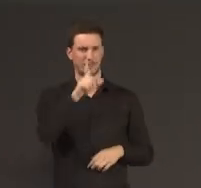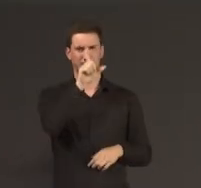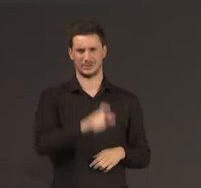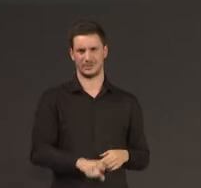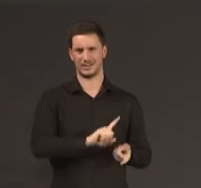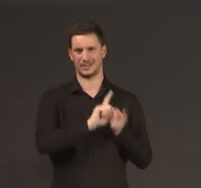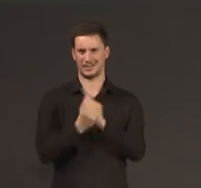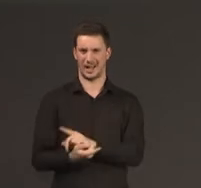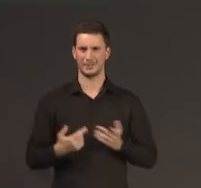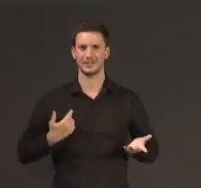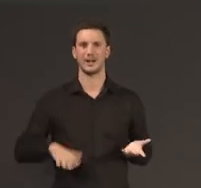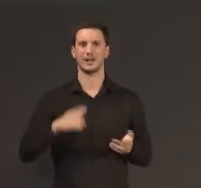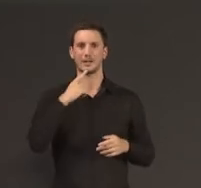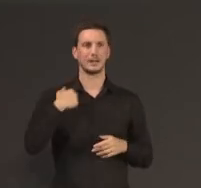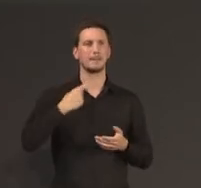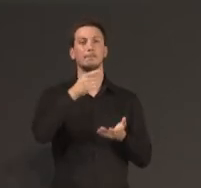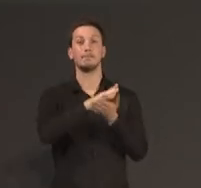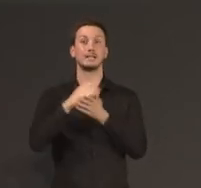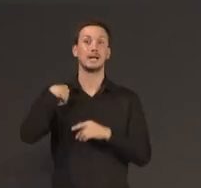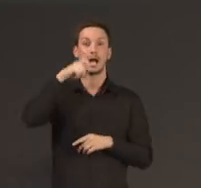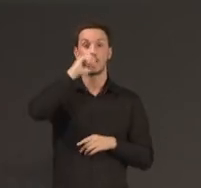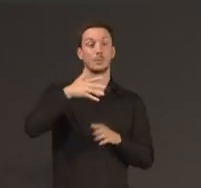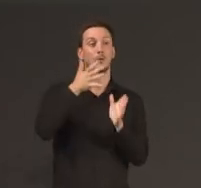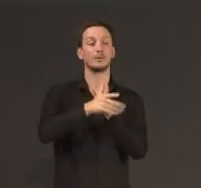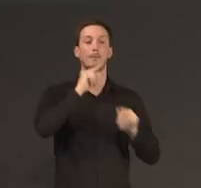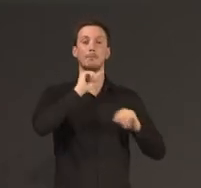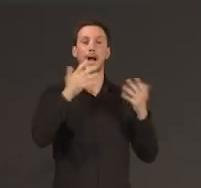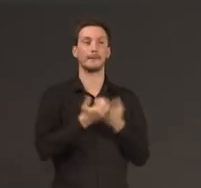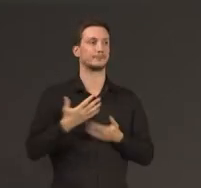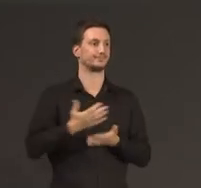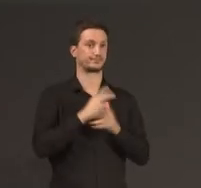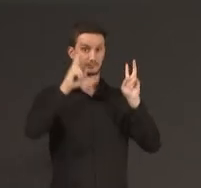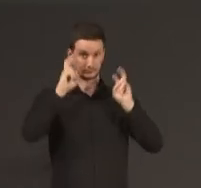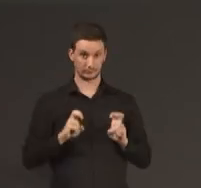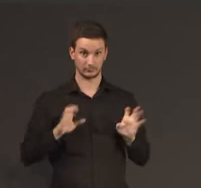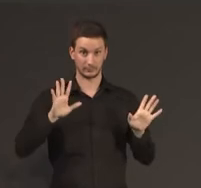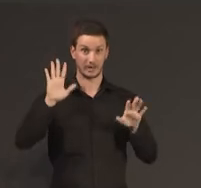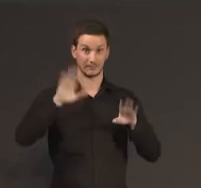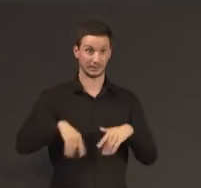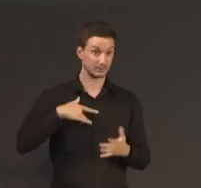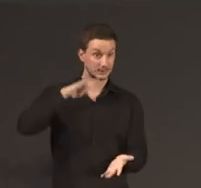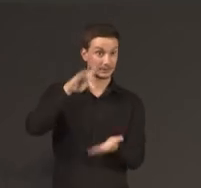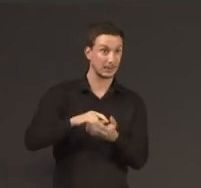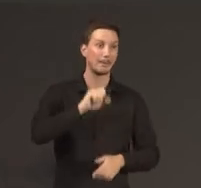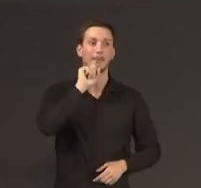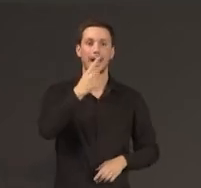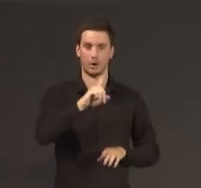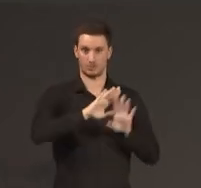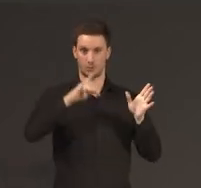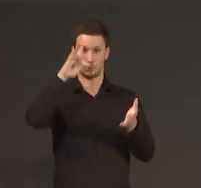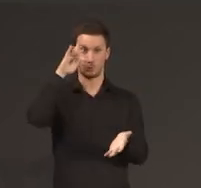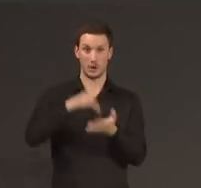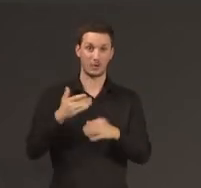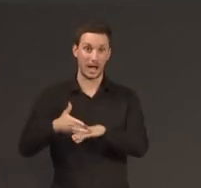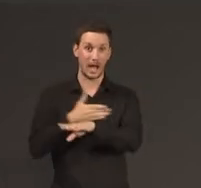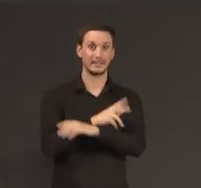aquests anys hem hagut d'estar mesos tancats a casa per culpa d'una pandèmia. Que no ens enganyem, va arribar en el millor moment possible, just abans del